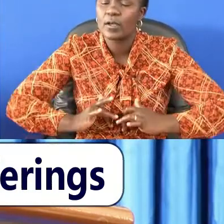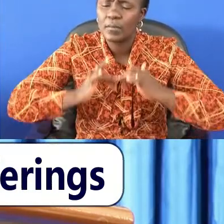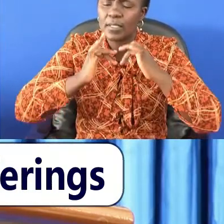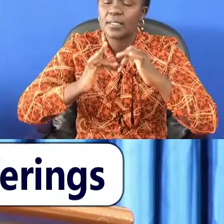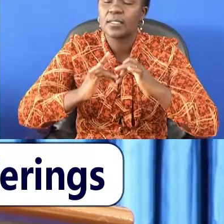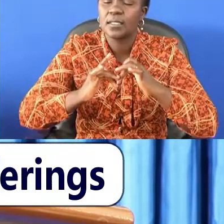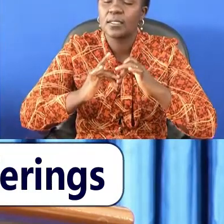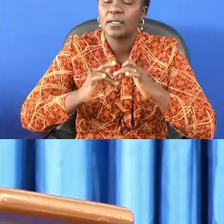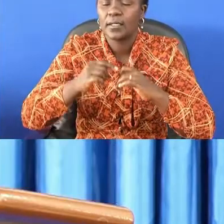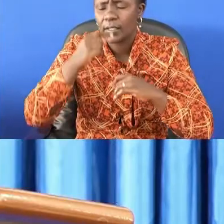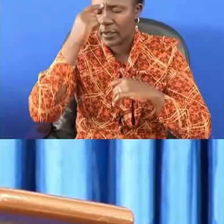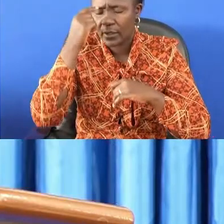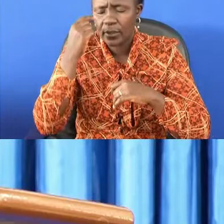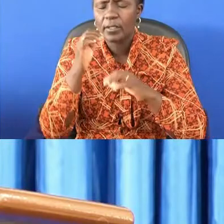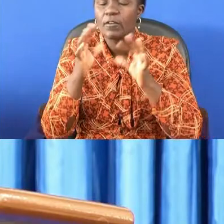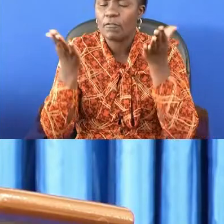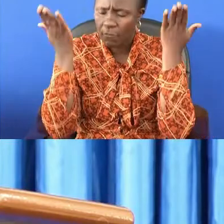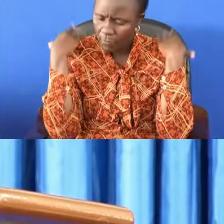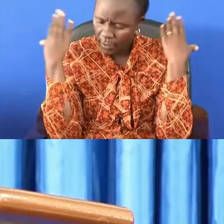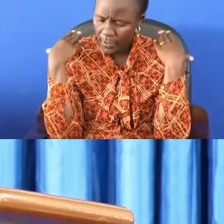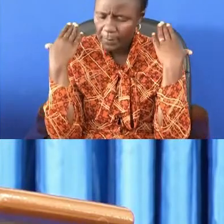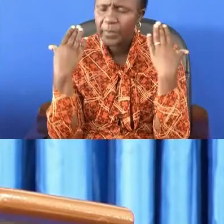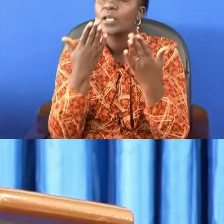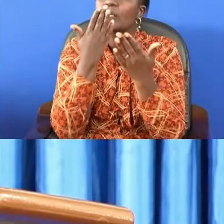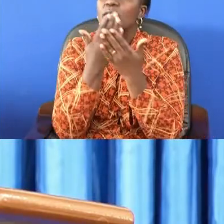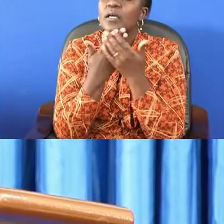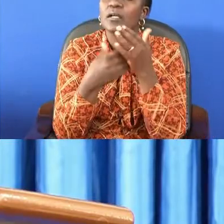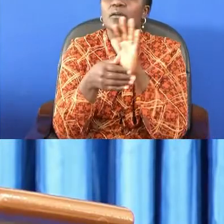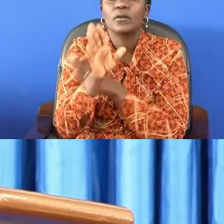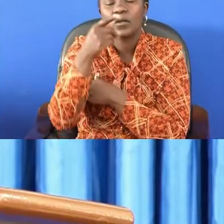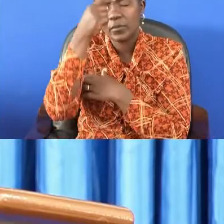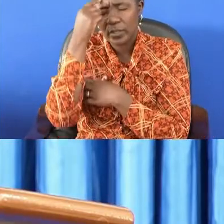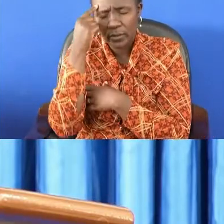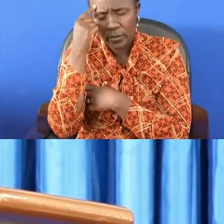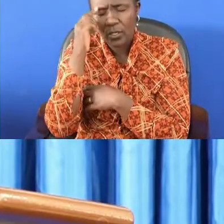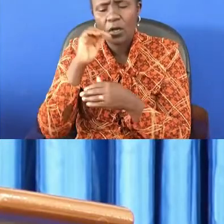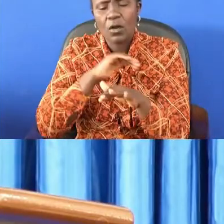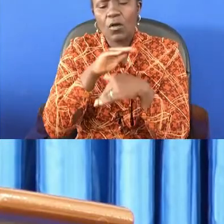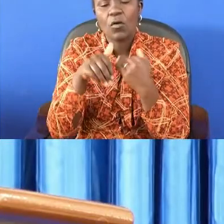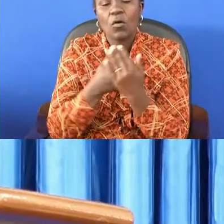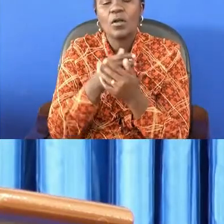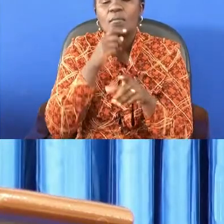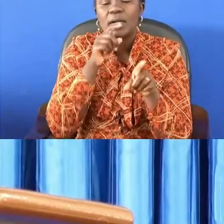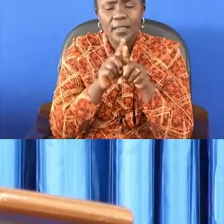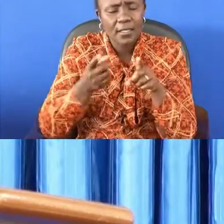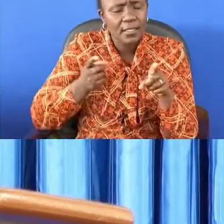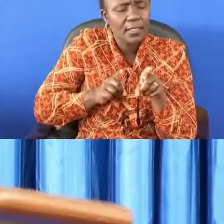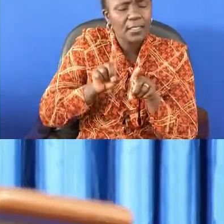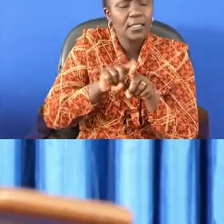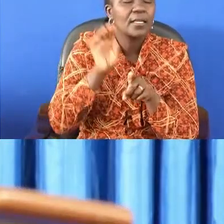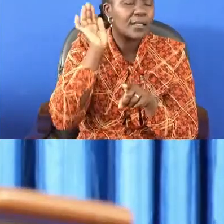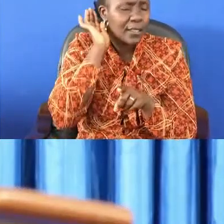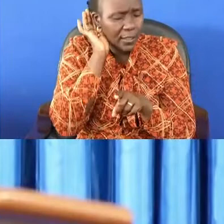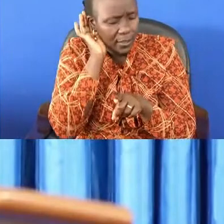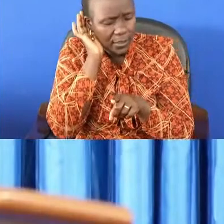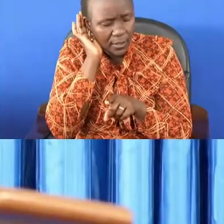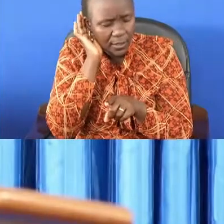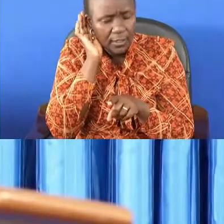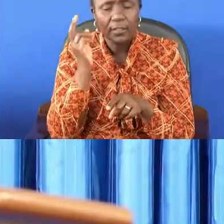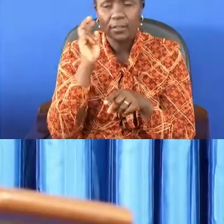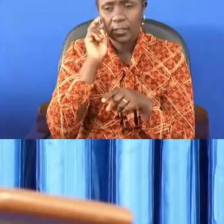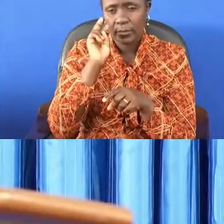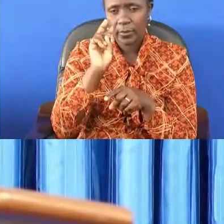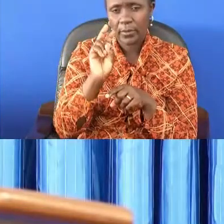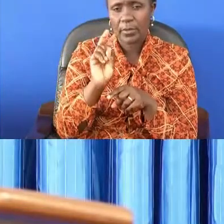zako ambazo ni za milele. Tunashukuru Mungu kwa sababu ya wapendwa ambao wamekusikiliza na